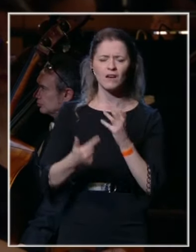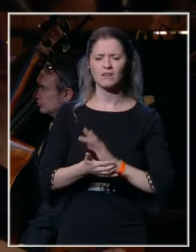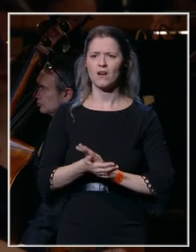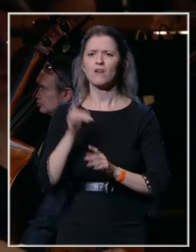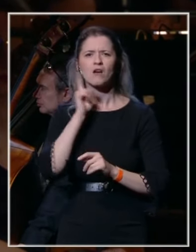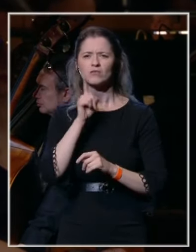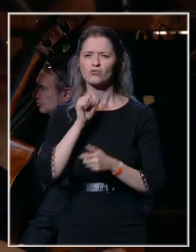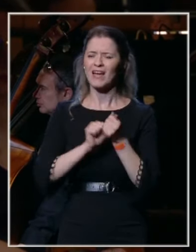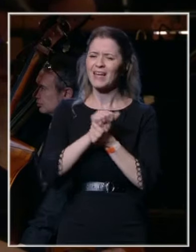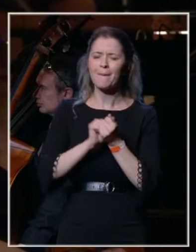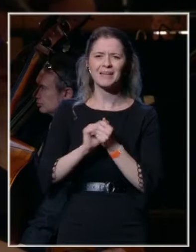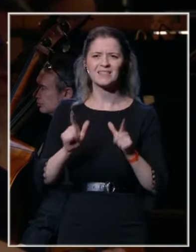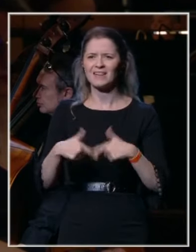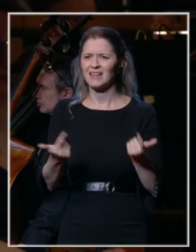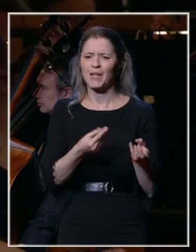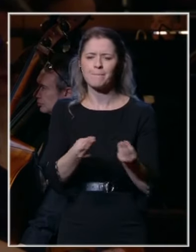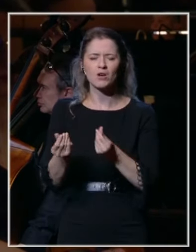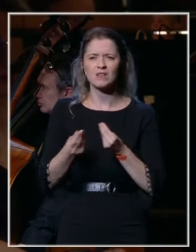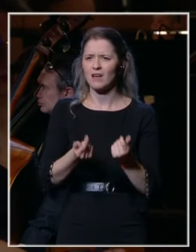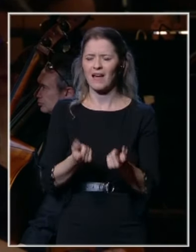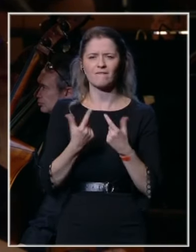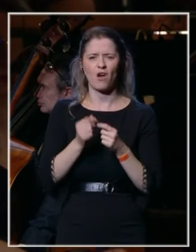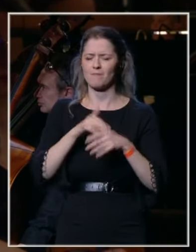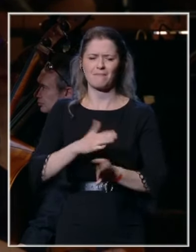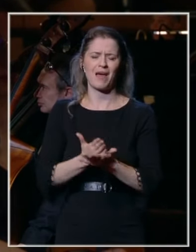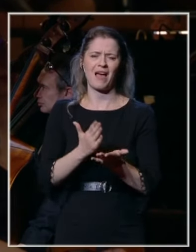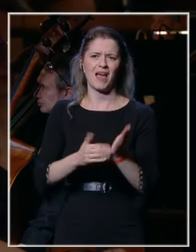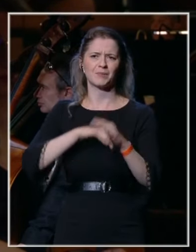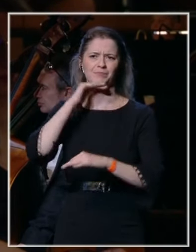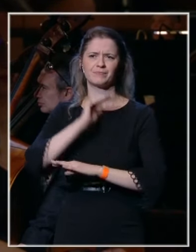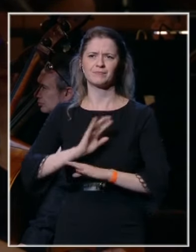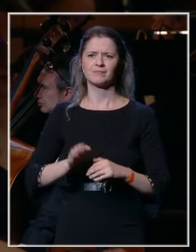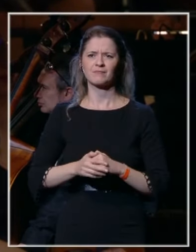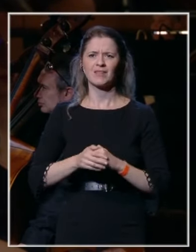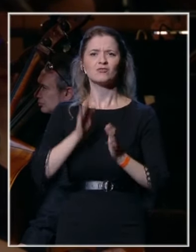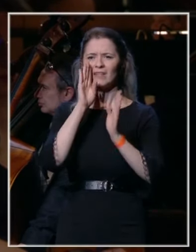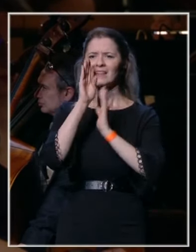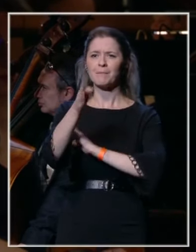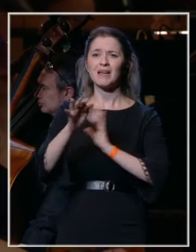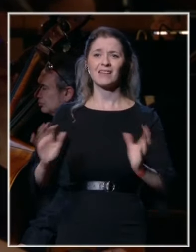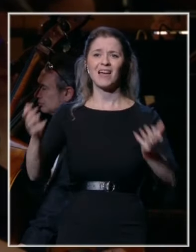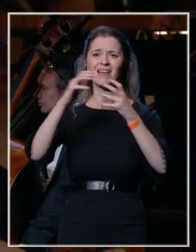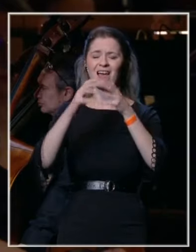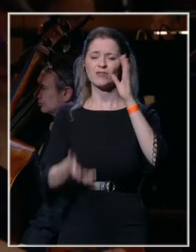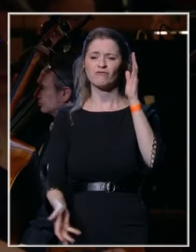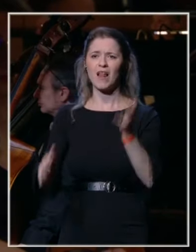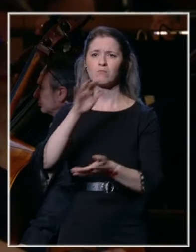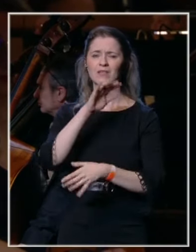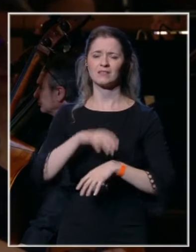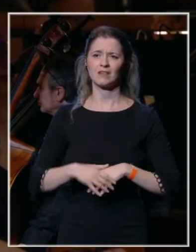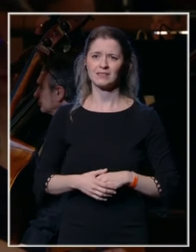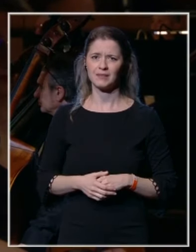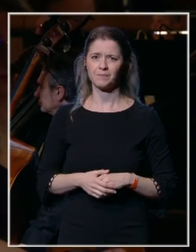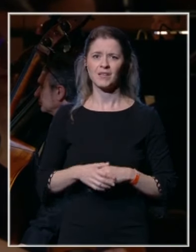hazugság emészthetetlen maszlagával neki mentek fölborítani a hegyet, megfordítani a